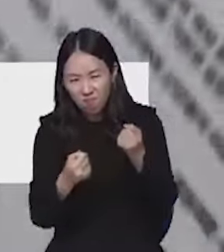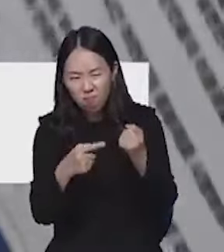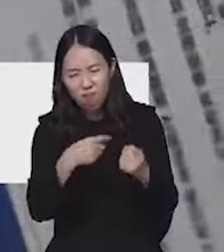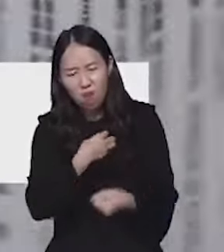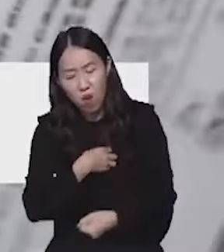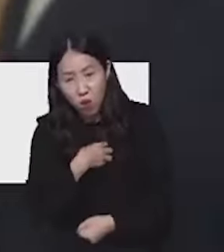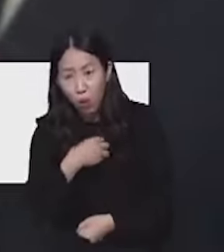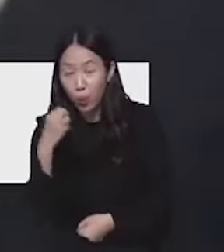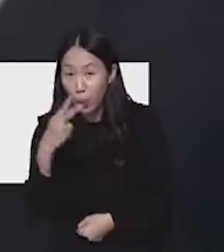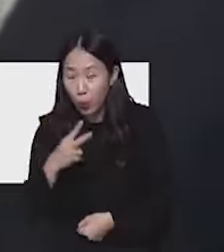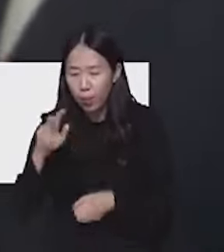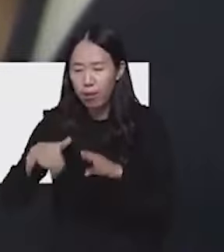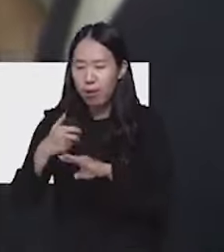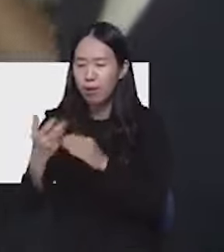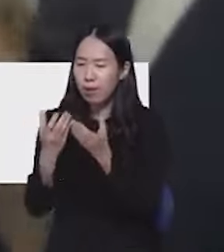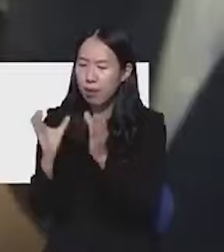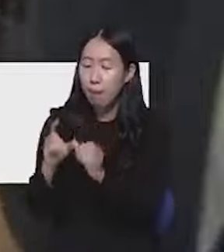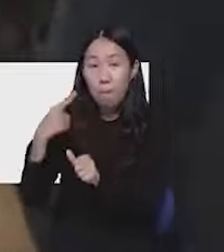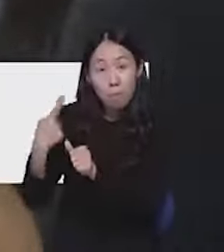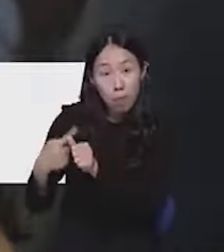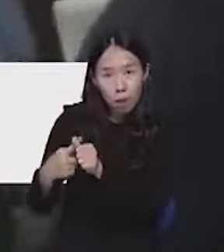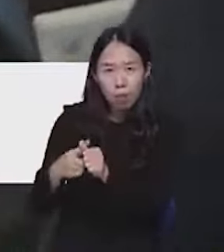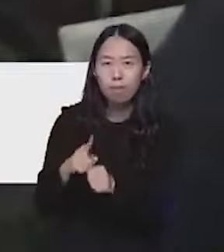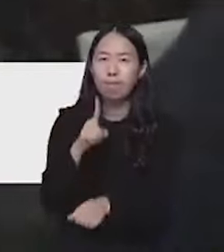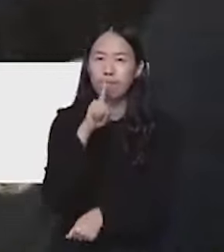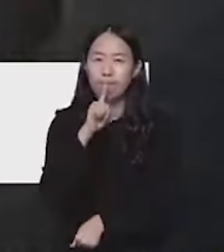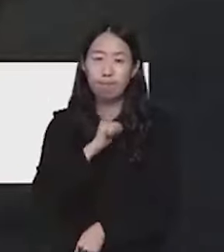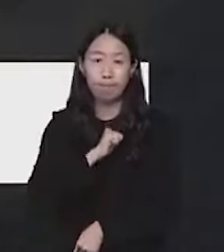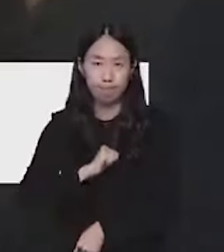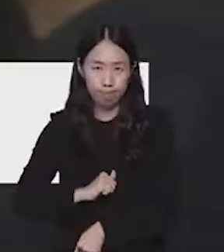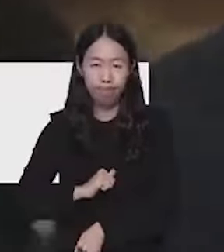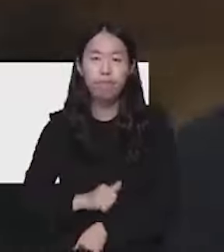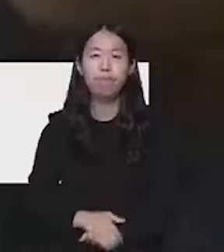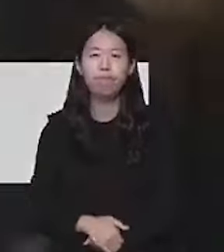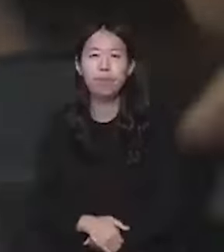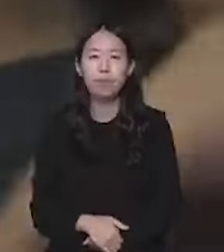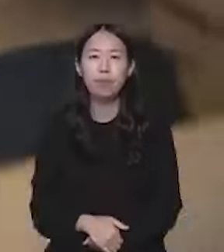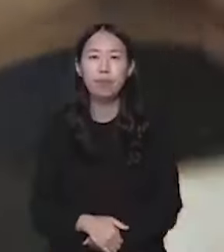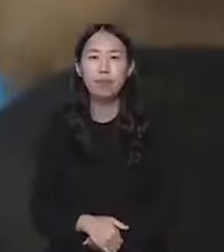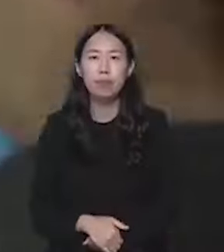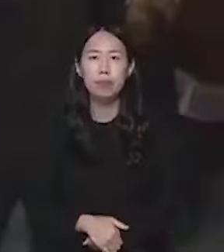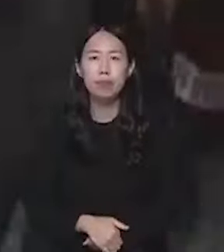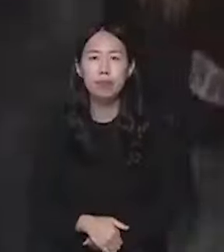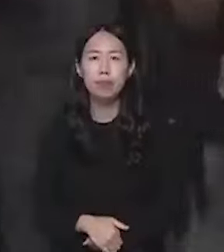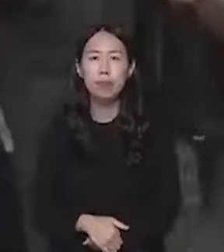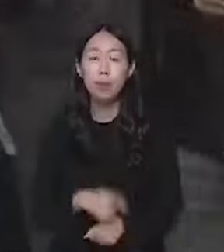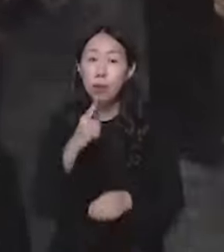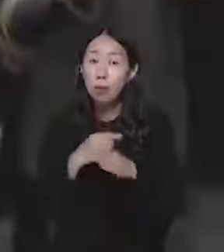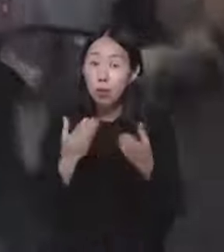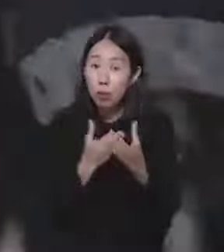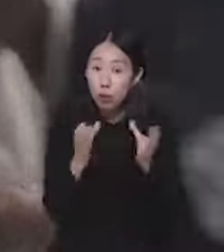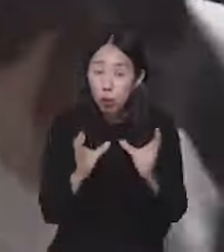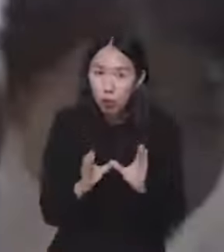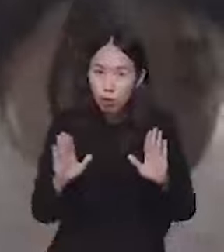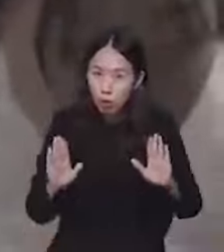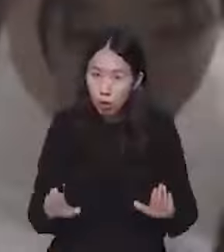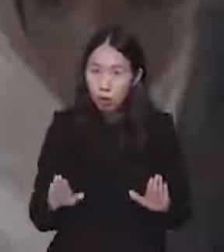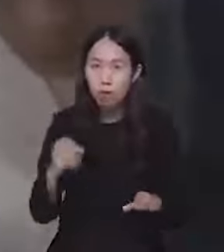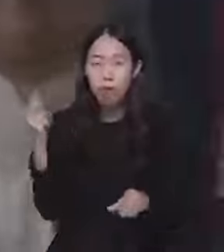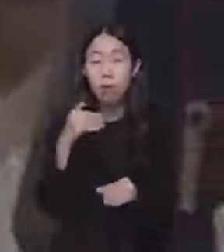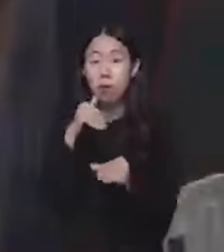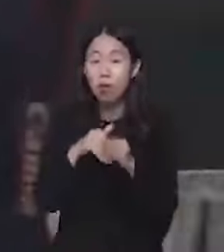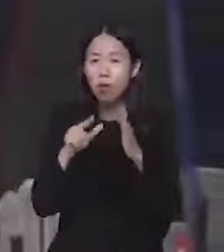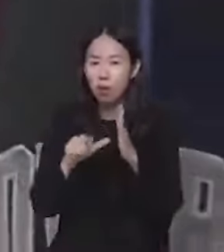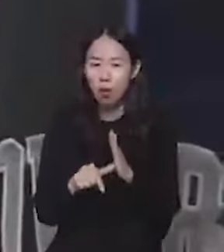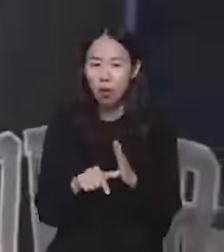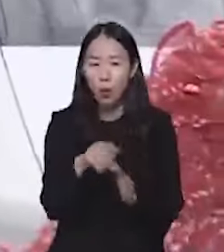우려 등 조국 혁신당에 대한 직접적인 비판은 자제하는 모습이었습니다. 민주당은 당초 이번 재선거에서